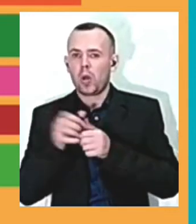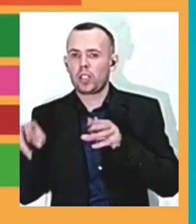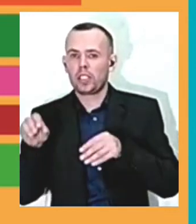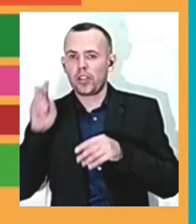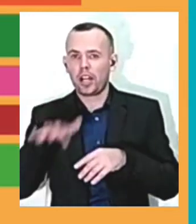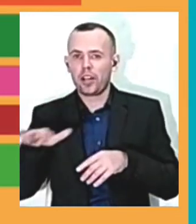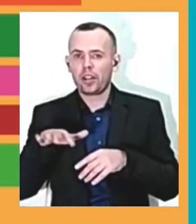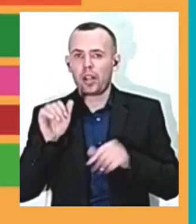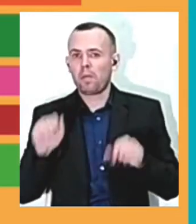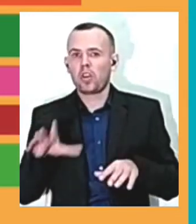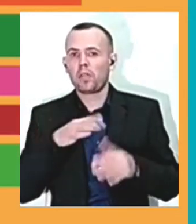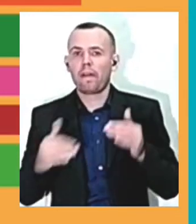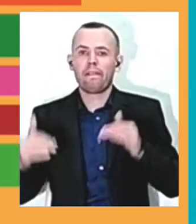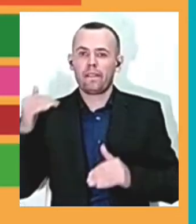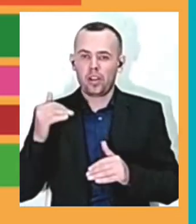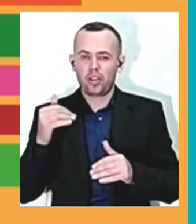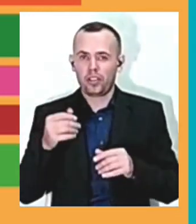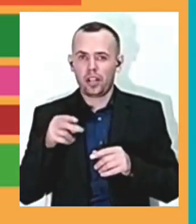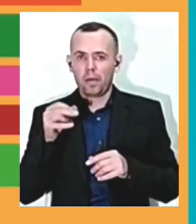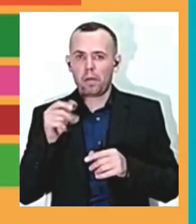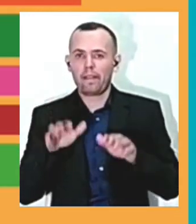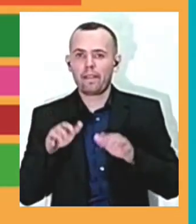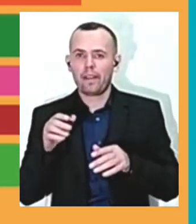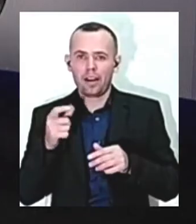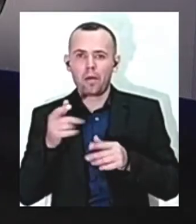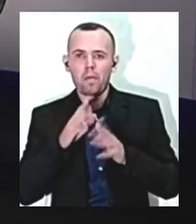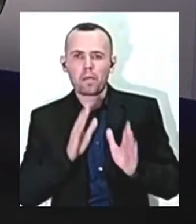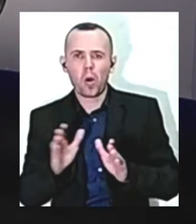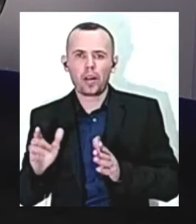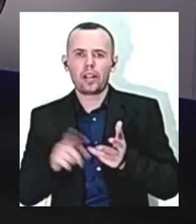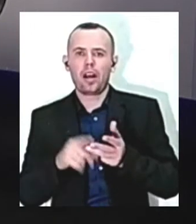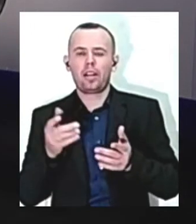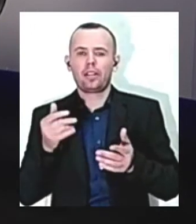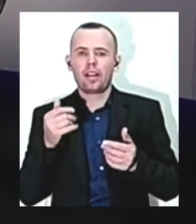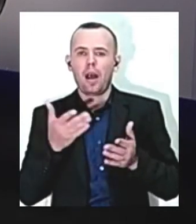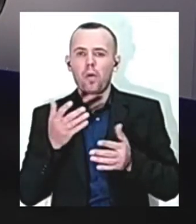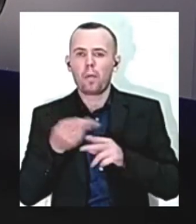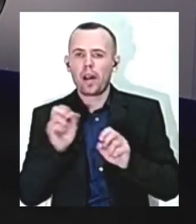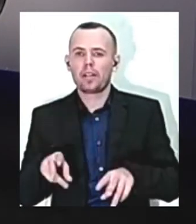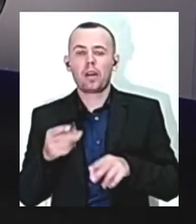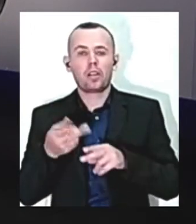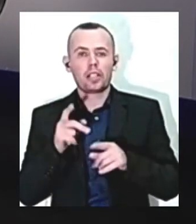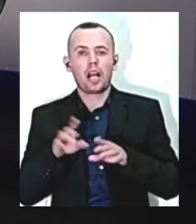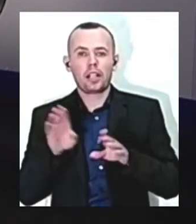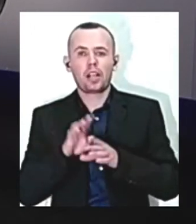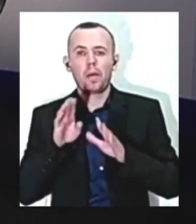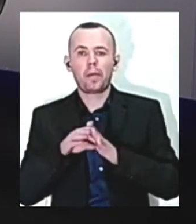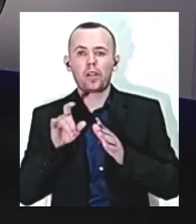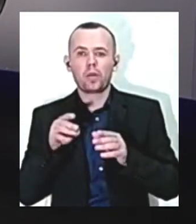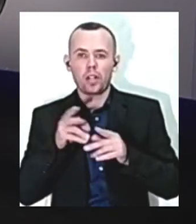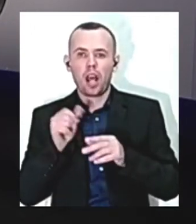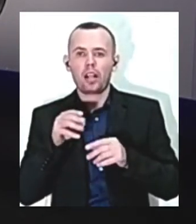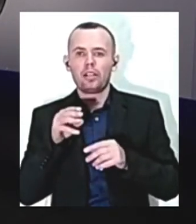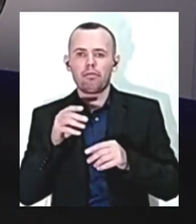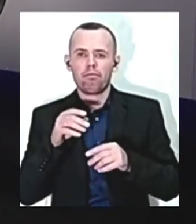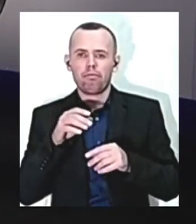вища питома вага таких цінностей, як порядок або безпека. І це таке підґрунтя для авторитарної влади, що вона може зміцнитися. В